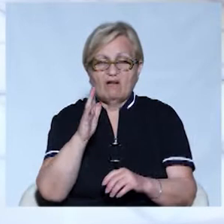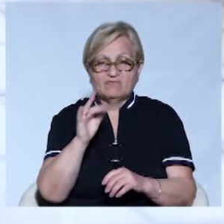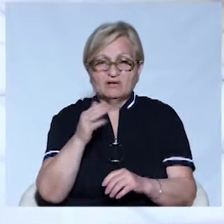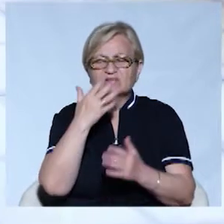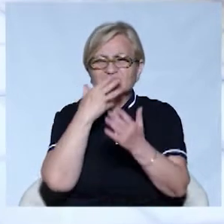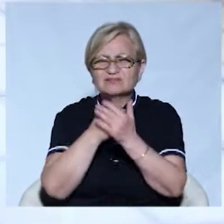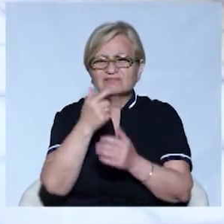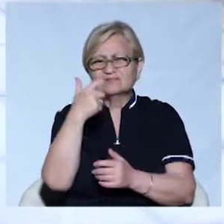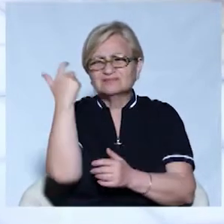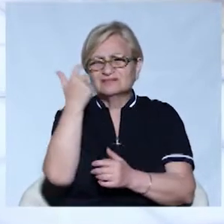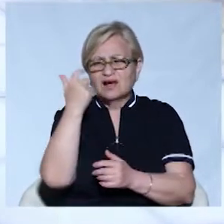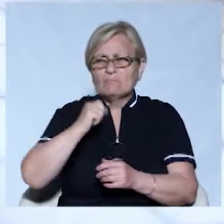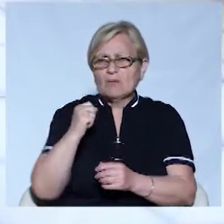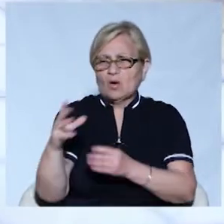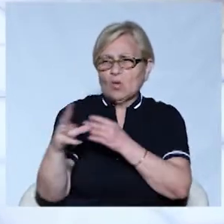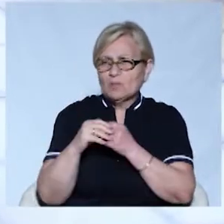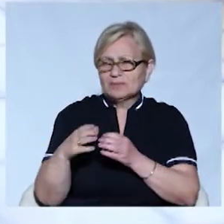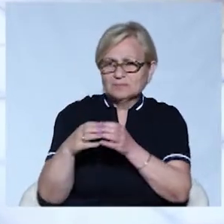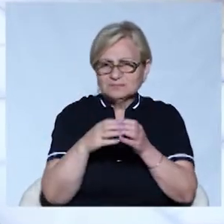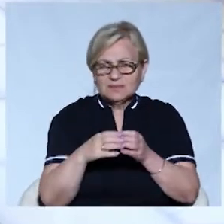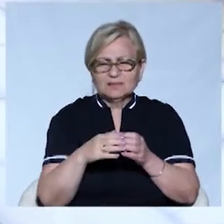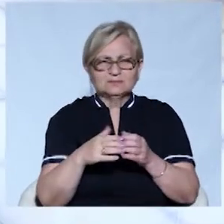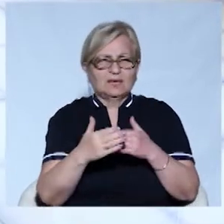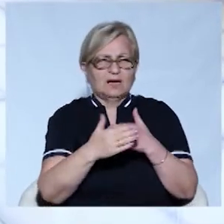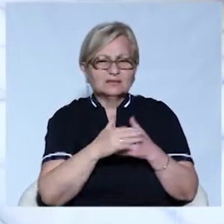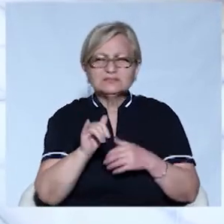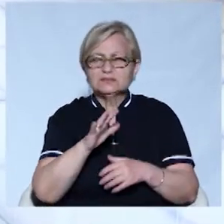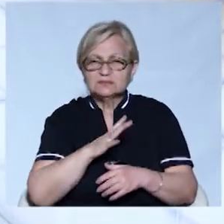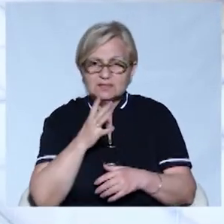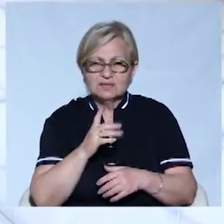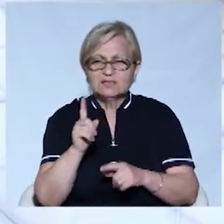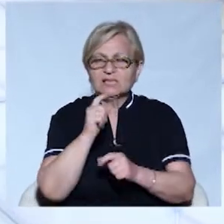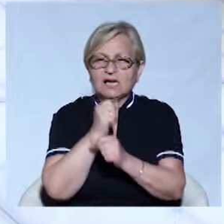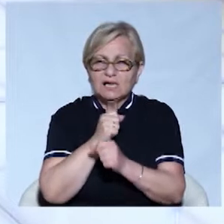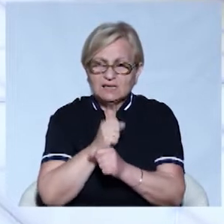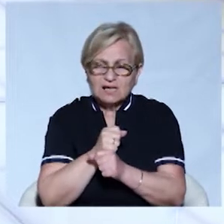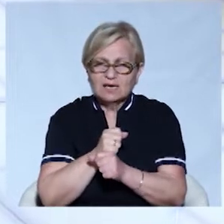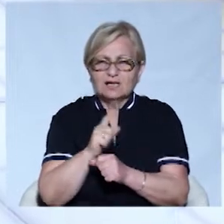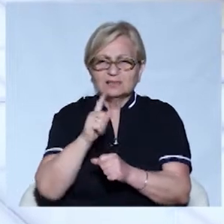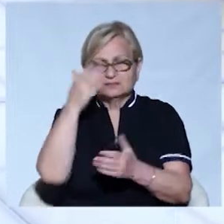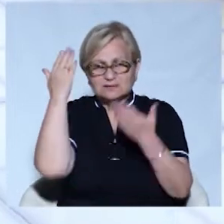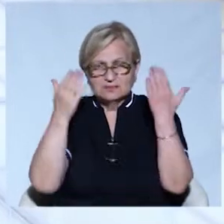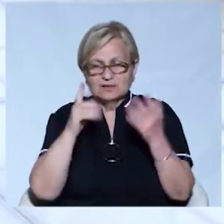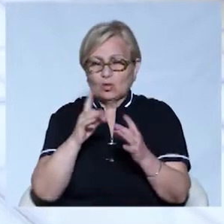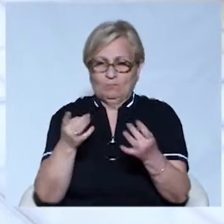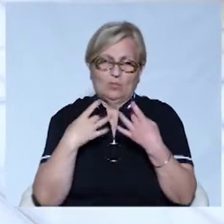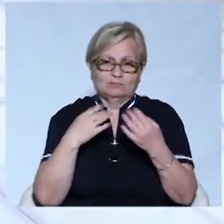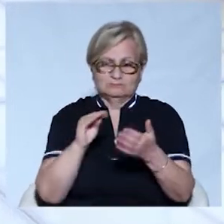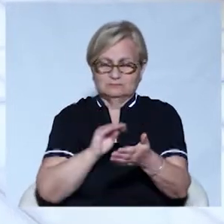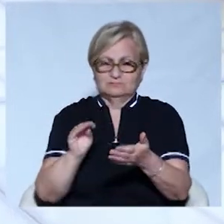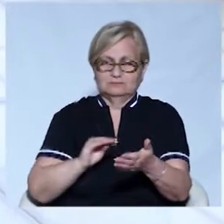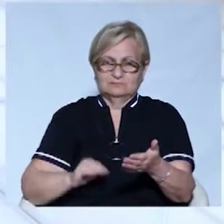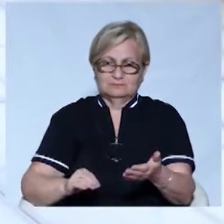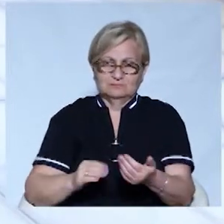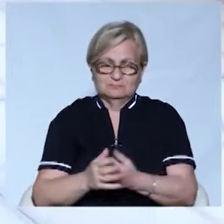თავგადასავალი. მეგობრებთან თუ ახლობლებთან ერთად სად იყავით, რა გადახდათ და გვიამბეთ.